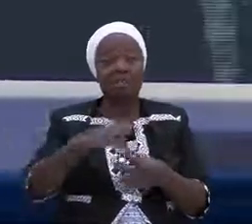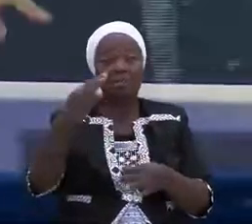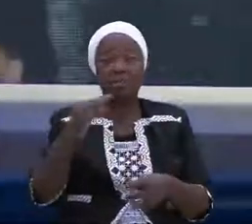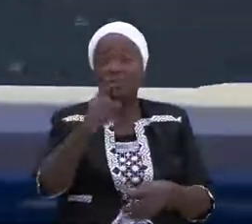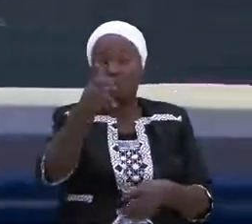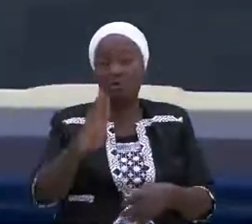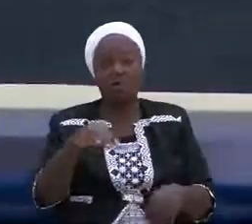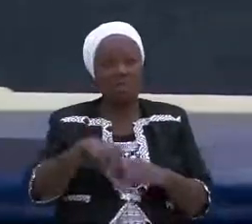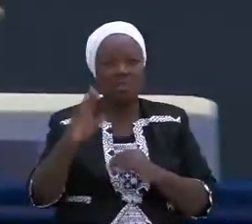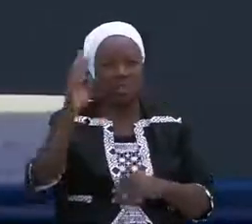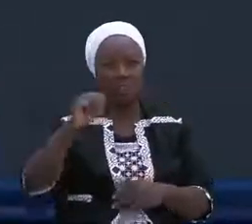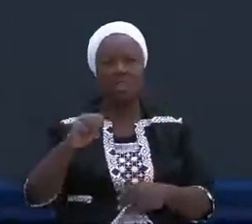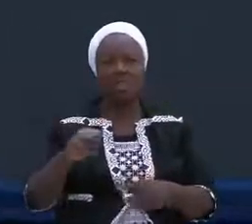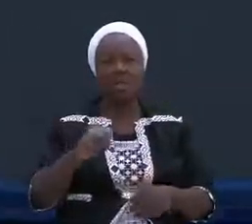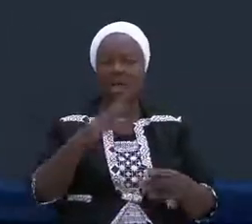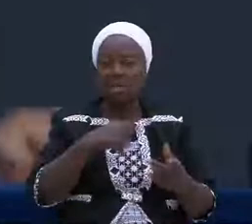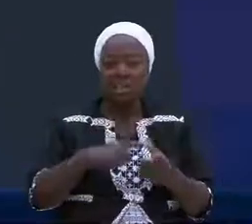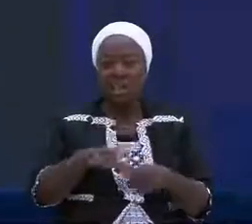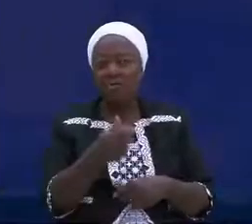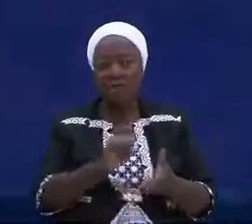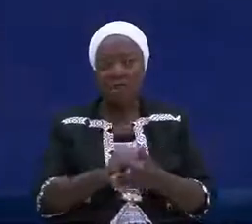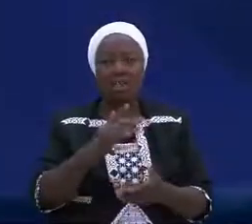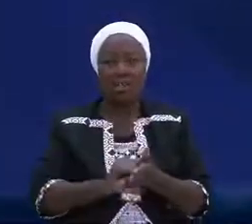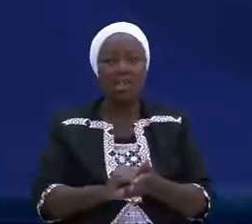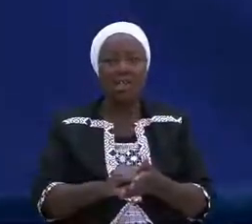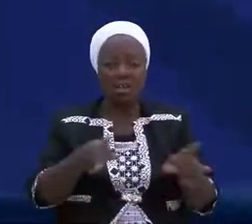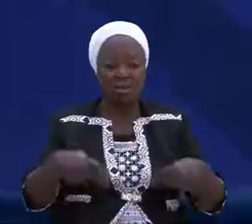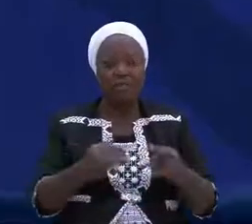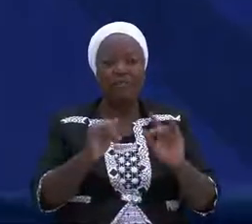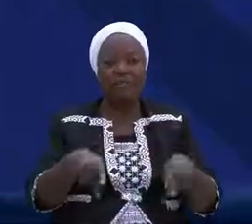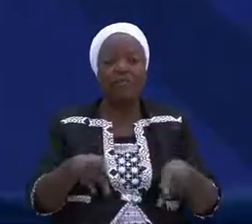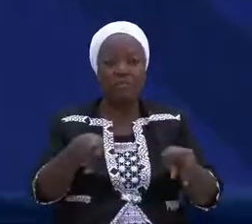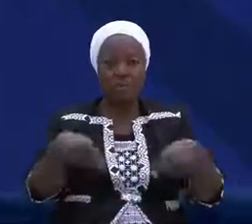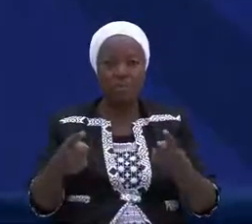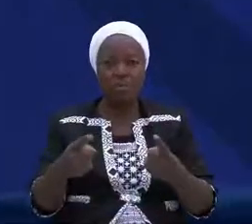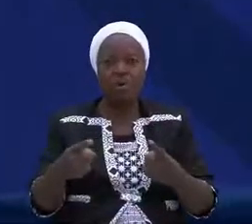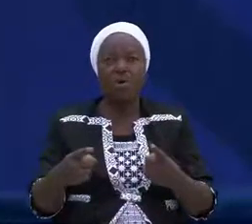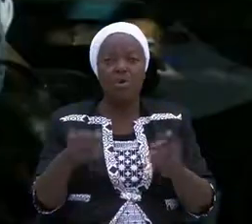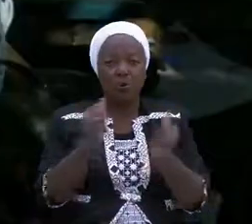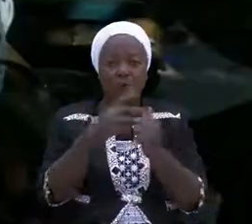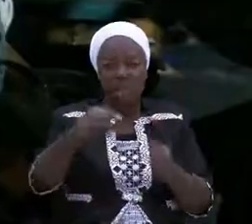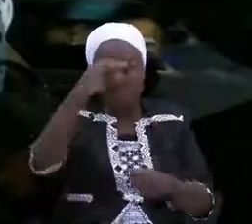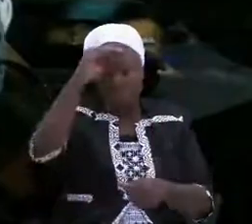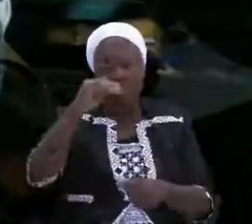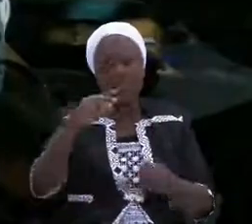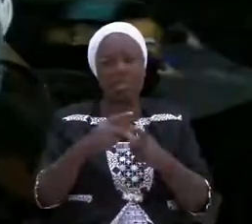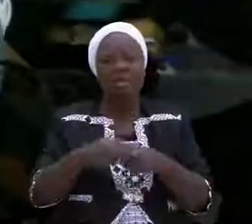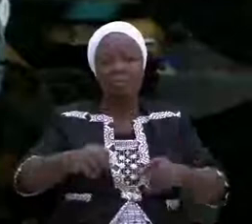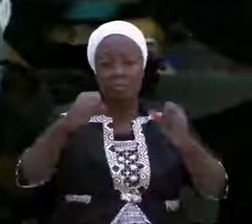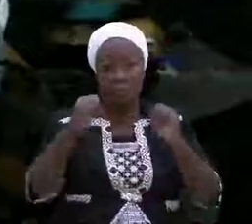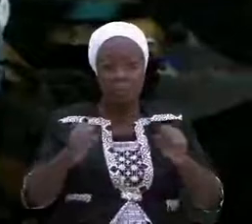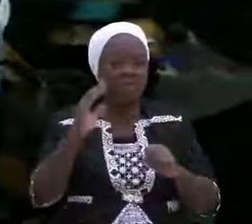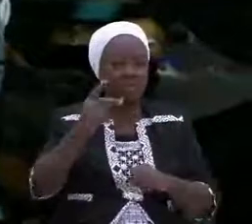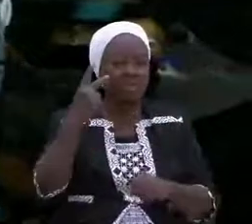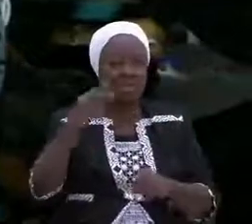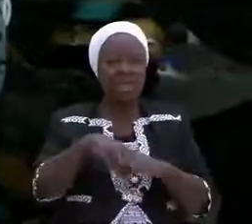lui. Et partout, cet esprit va avec un homme, la puissance sera manifestée.